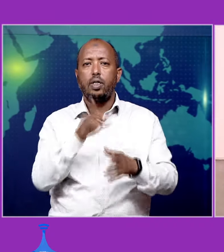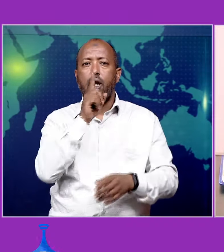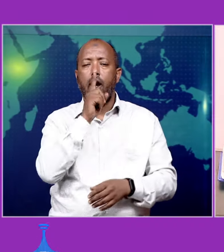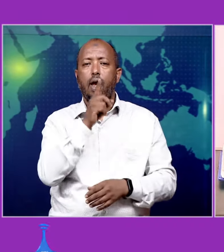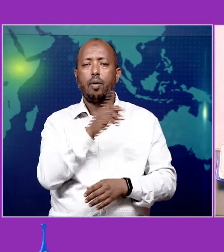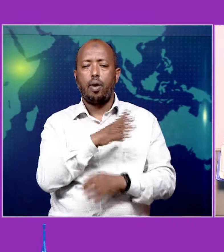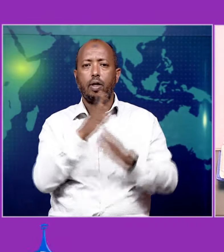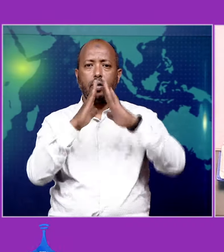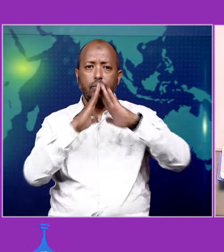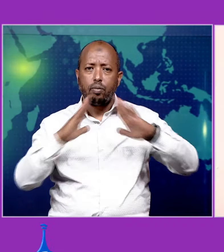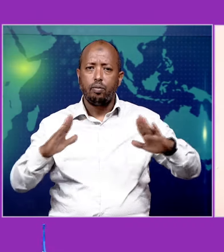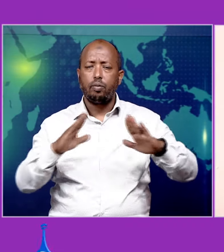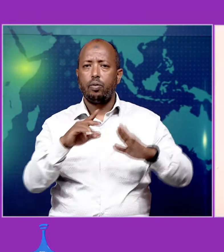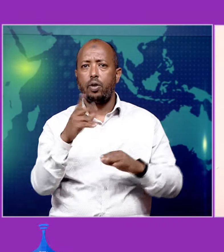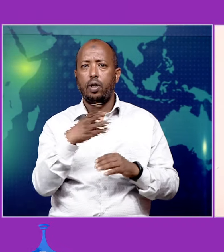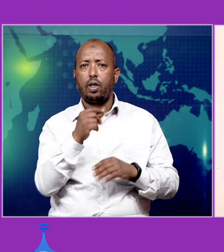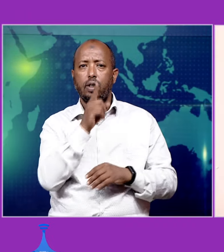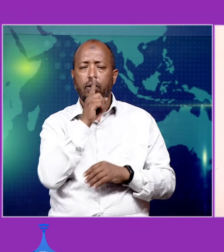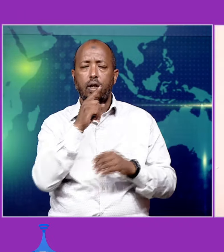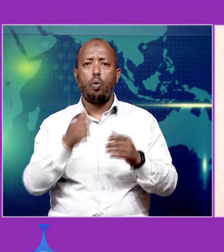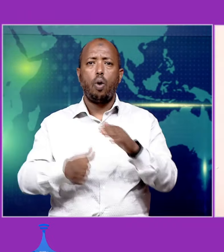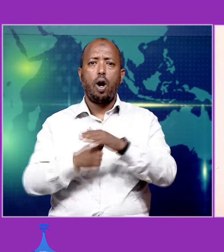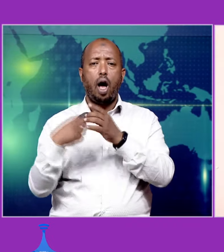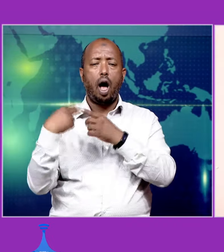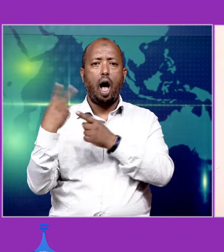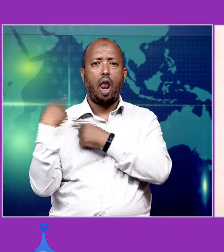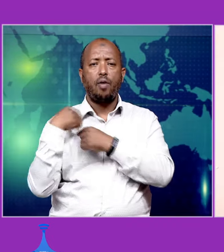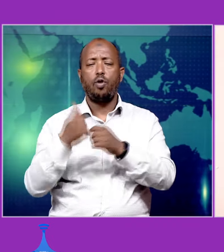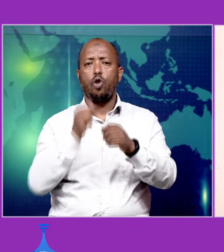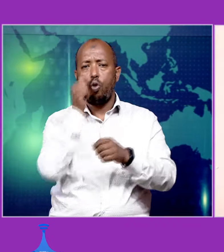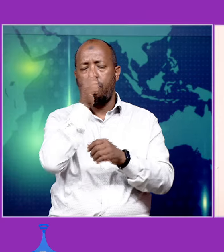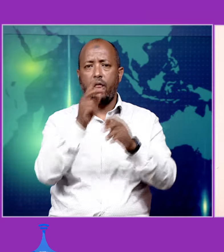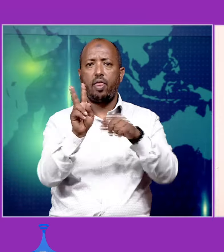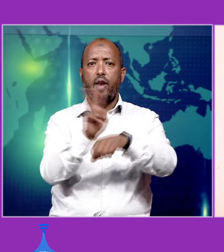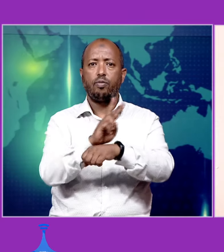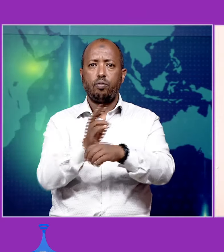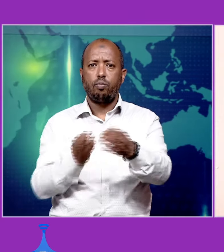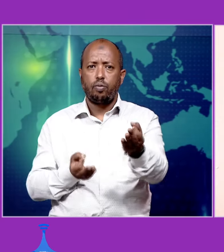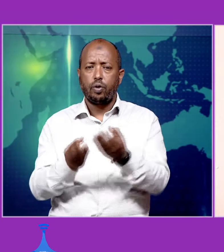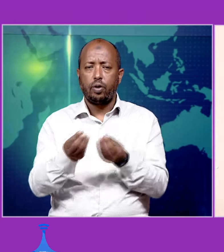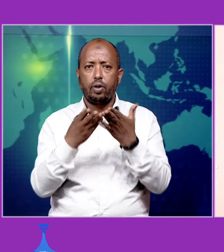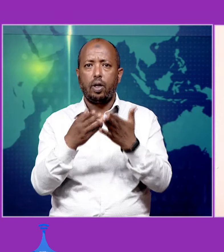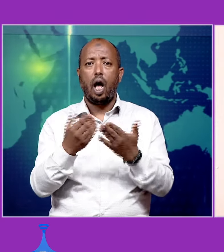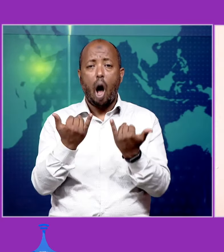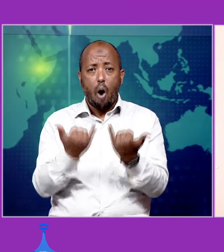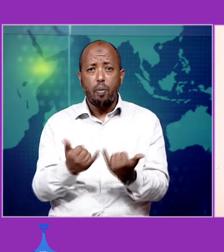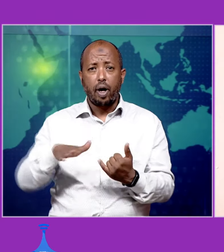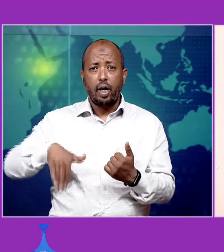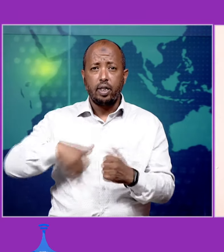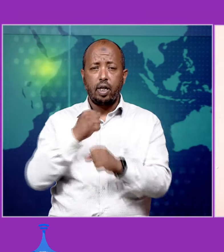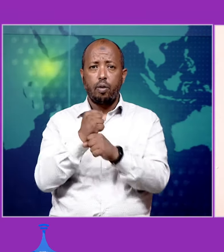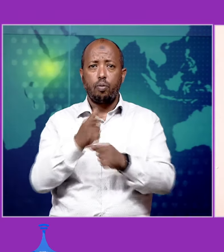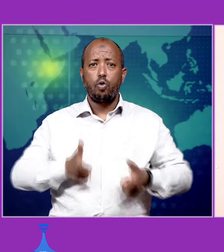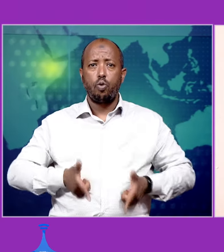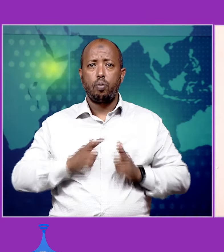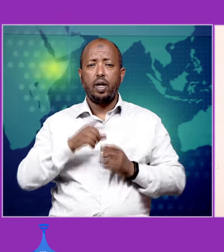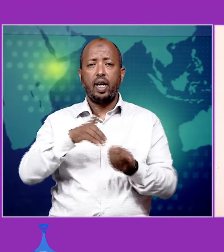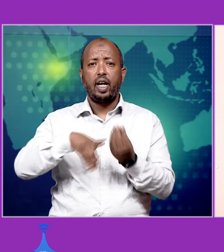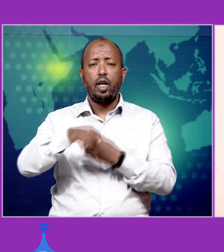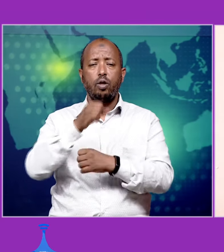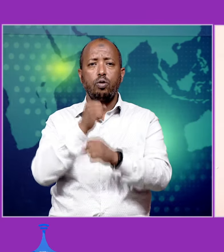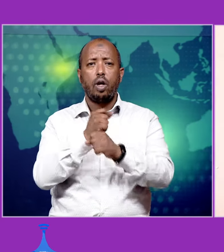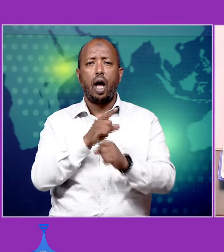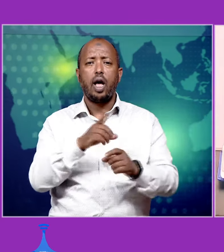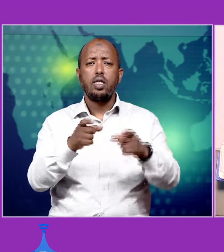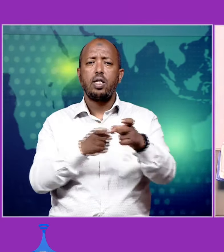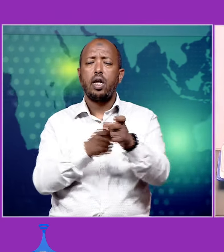ቢሮ ኃላፊ አቶ ደሳለኝ ጣሰው ለኢትዮጵያ ቴሌቪዥን እንደገለጹት አሁንም ቀሪ ስራዎች ቢኖሩም ባለፉት ወራት የክልሉን የአስተዳደርና